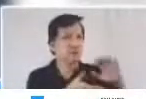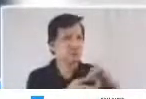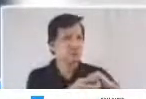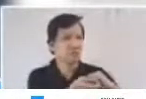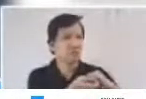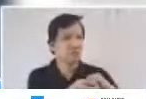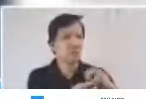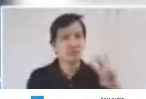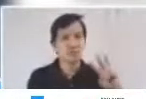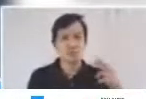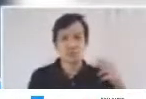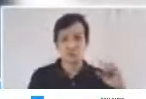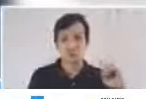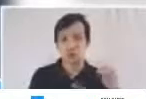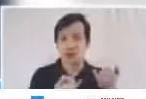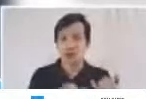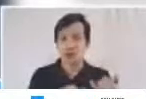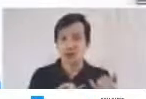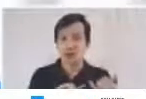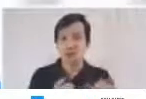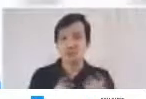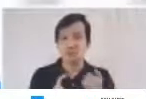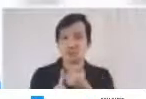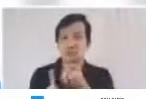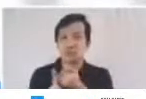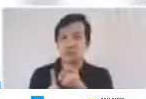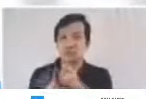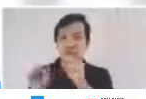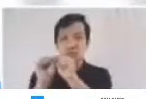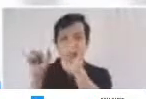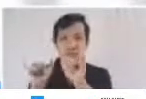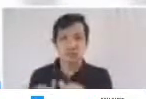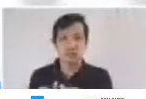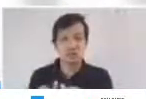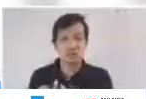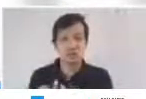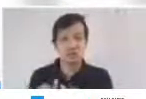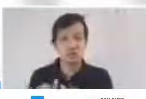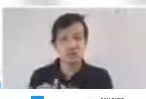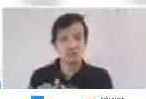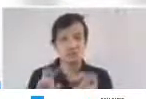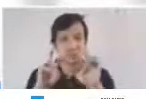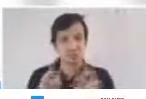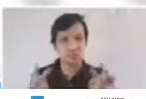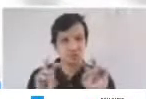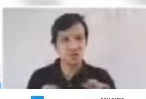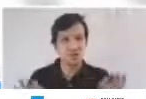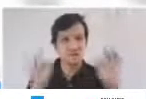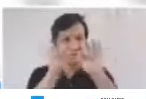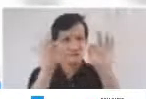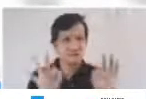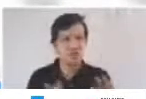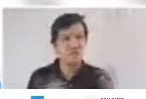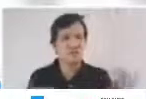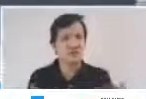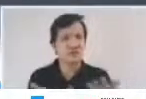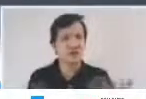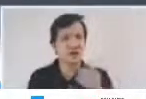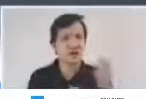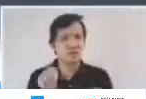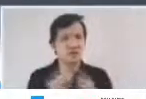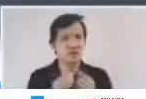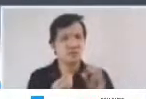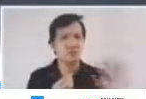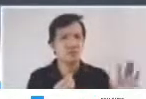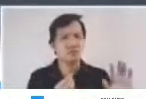tayo sa kagawaran ng kalusugan. At dito po natin nakita na meron po tayo mga newly identified confirmed cases sa line